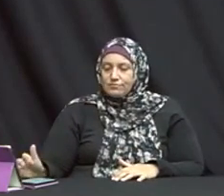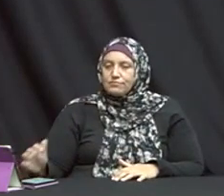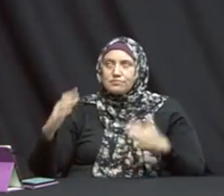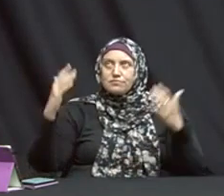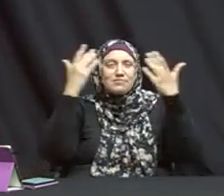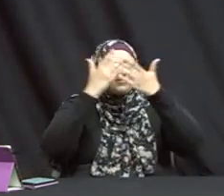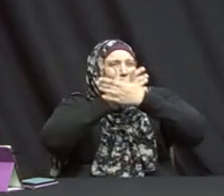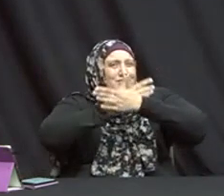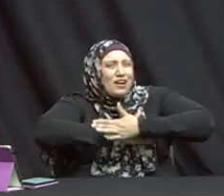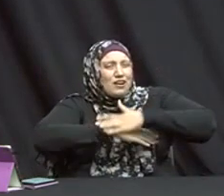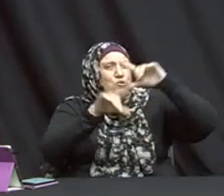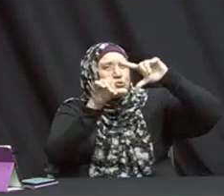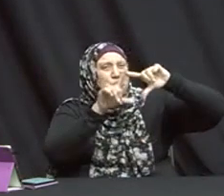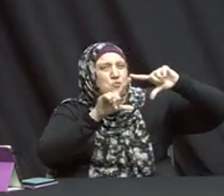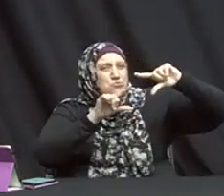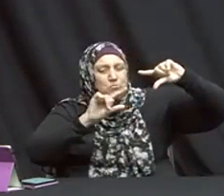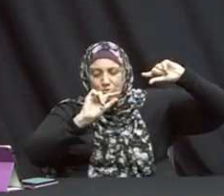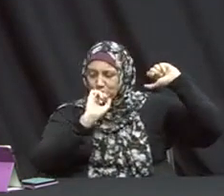والقمر إذا